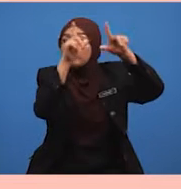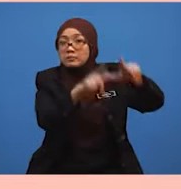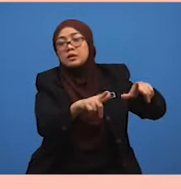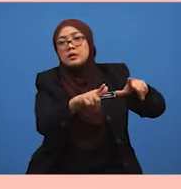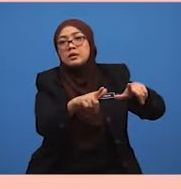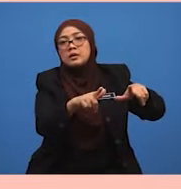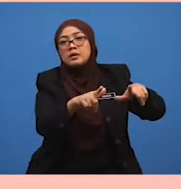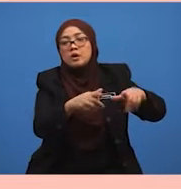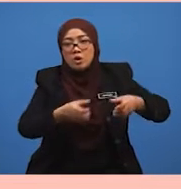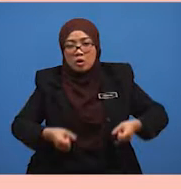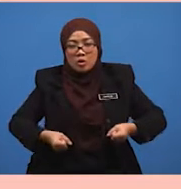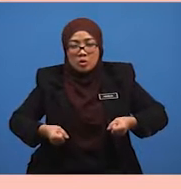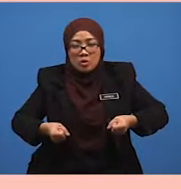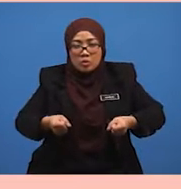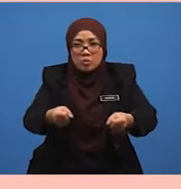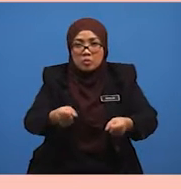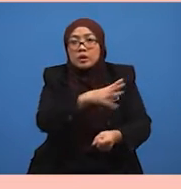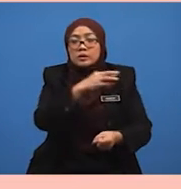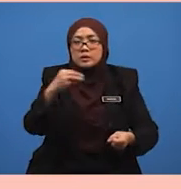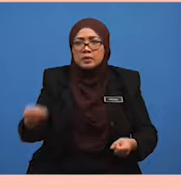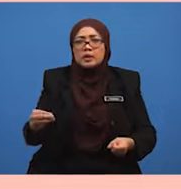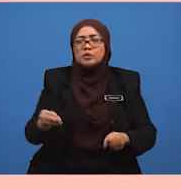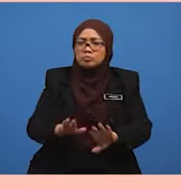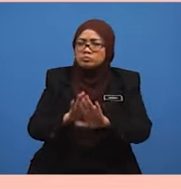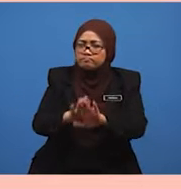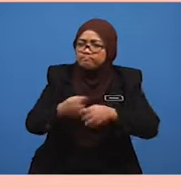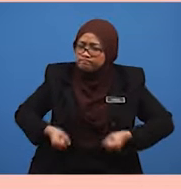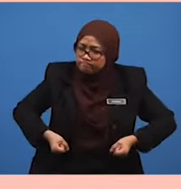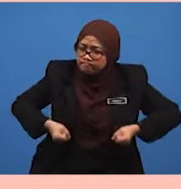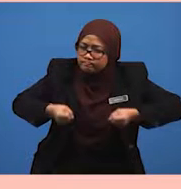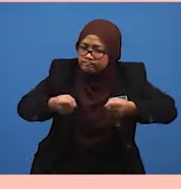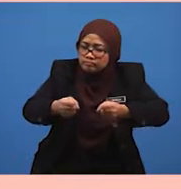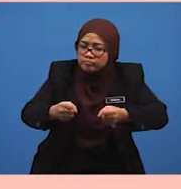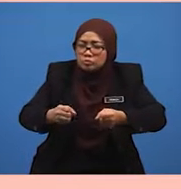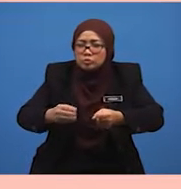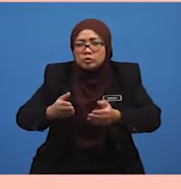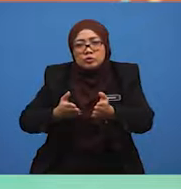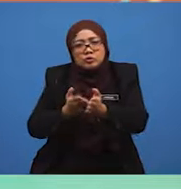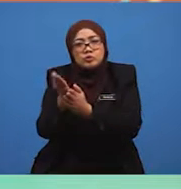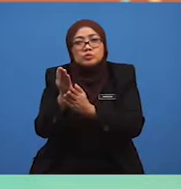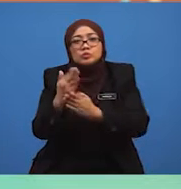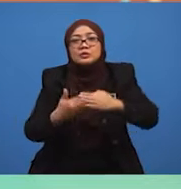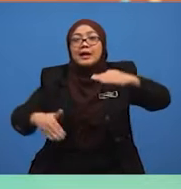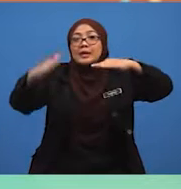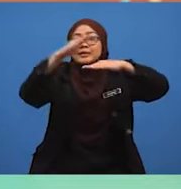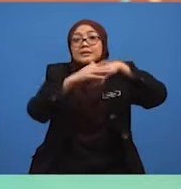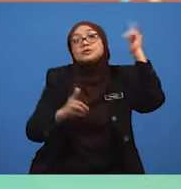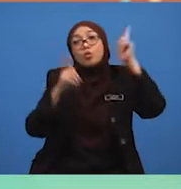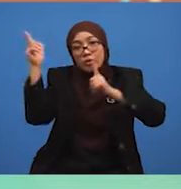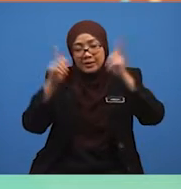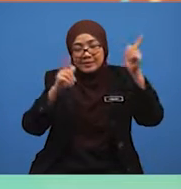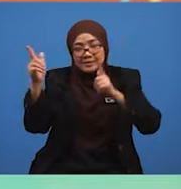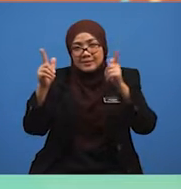dan menolakkan troli itu ke atas lori dengan menggunakan satah condong. Ingat, ya, satah